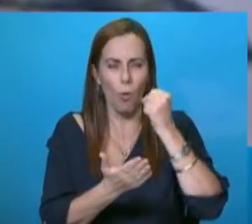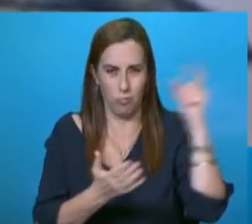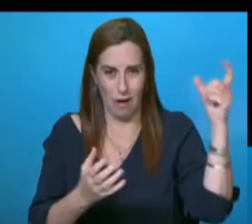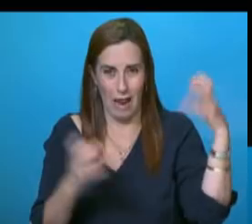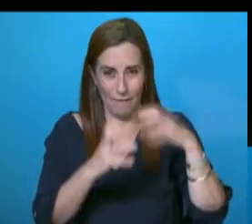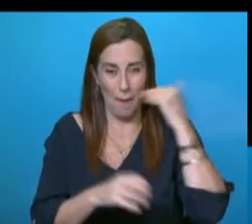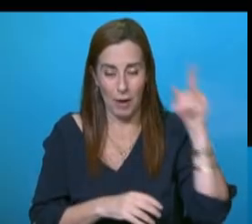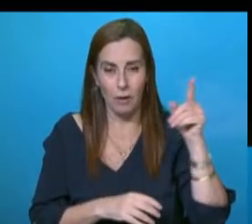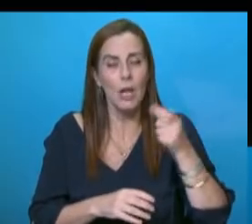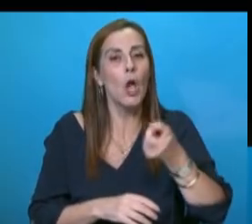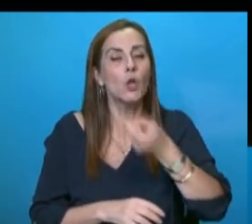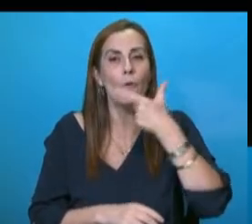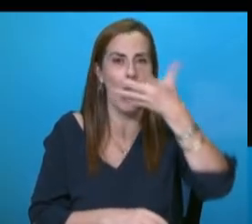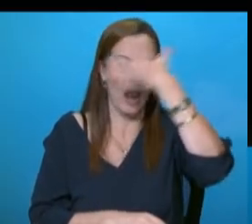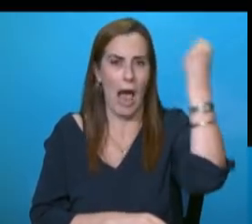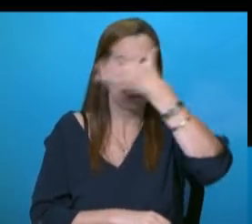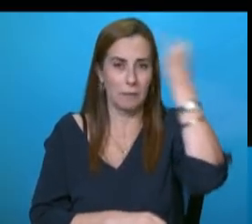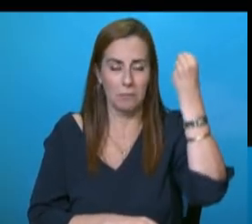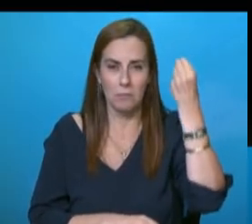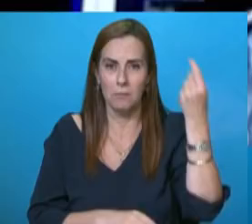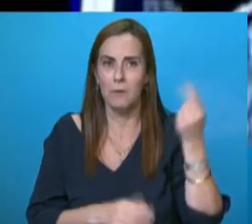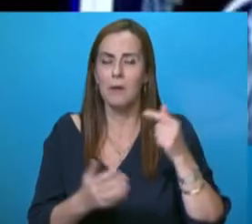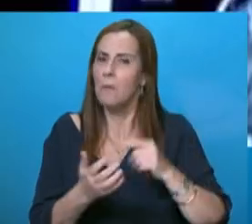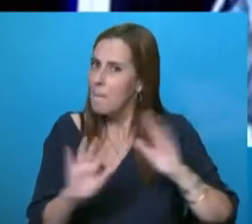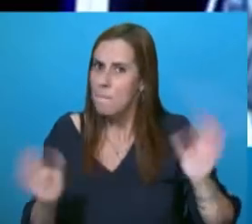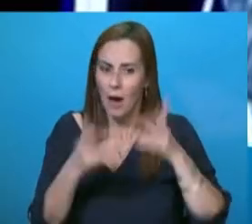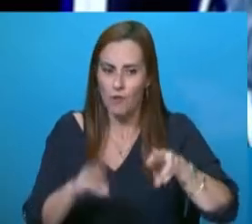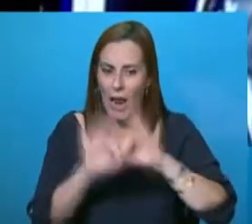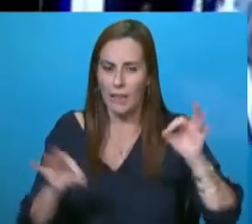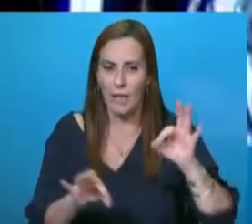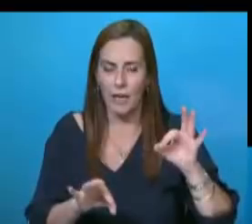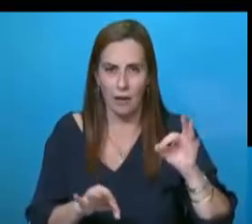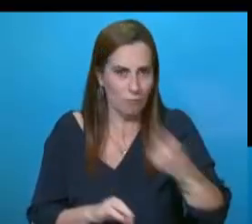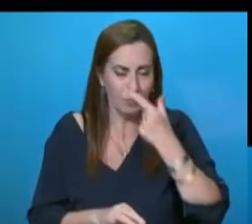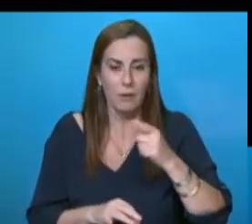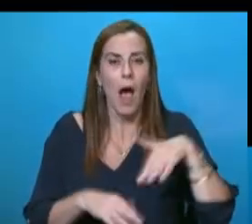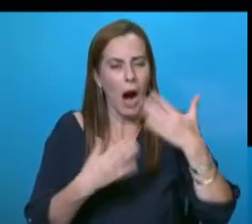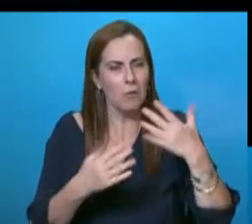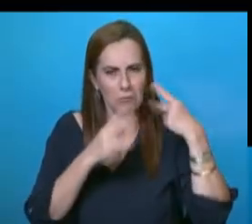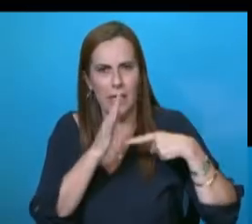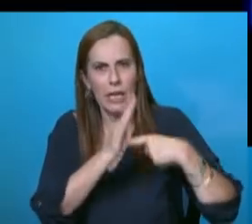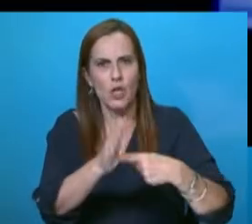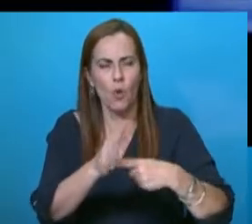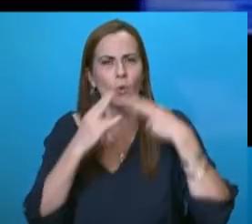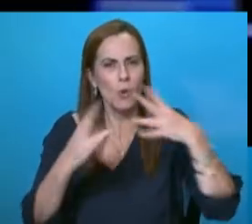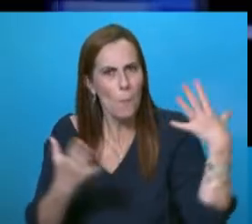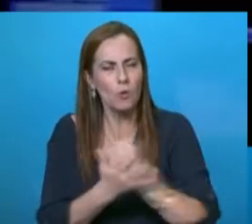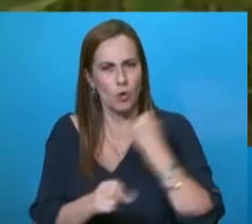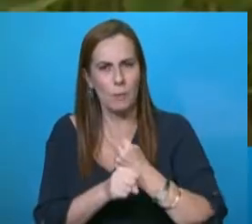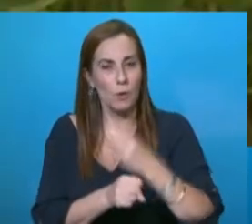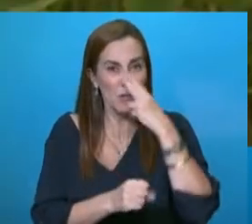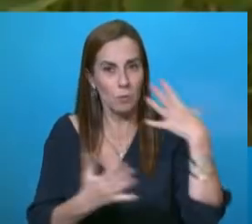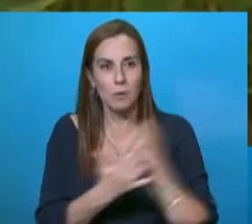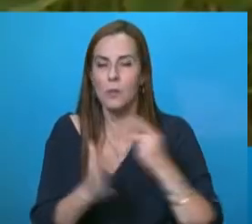האמריקני לתרופה לאלצהיימר, מיידית לשימוש. זאת לאחר שכבר הגישו תוצאות מוצלחות של הניסויים שערכו. זאת